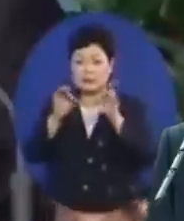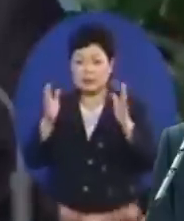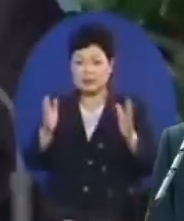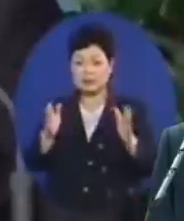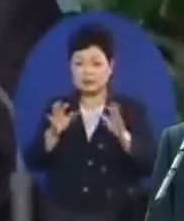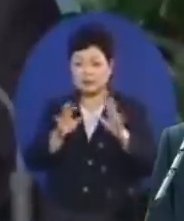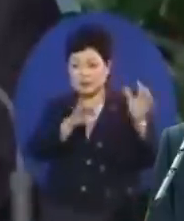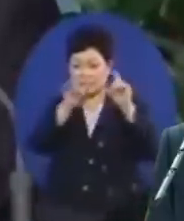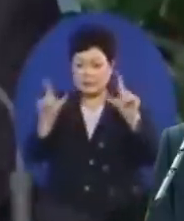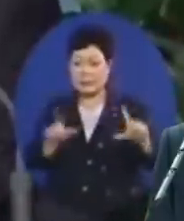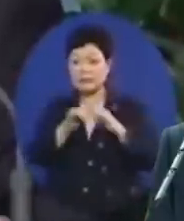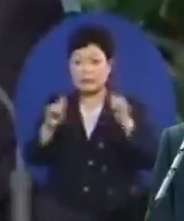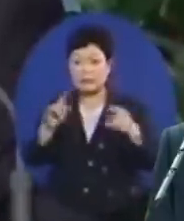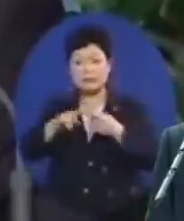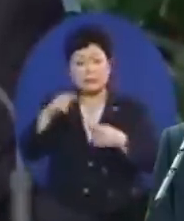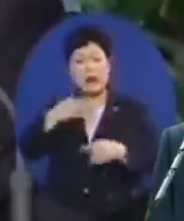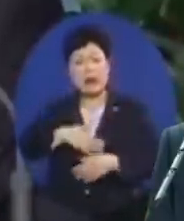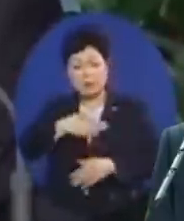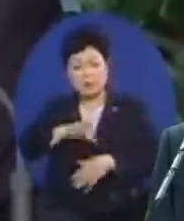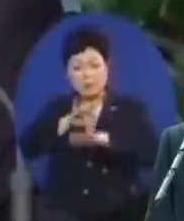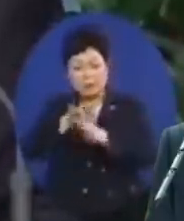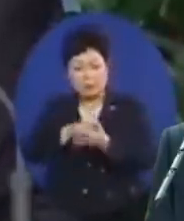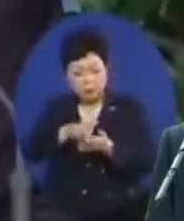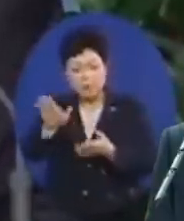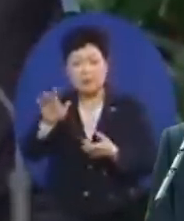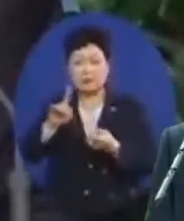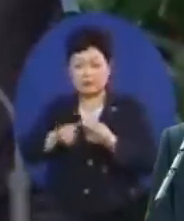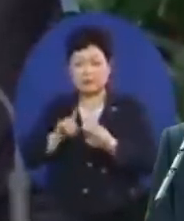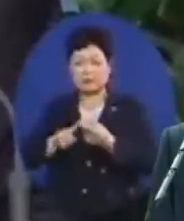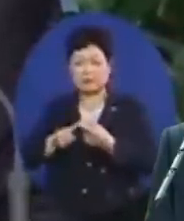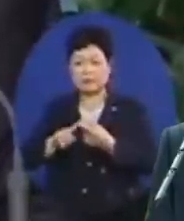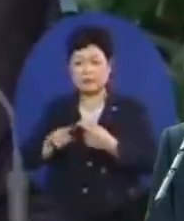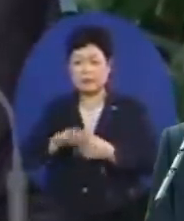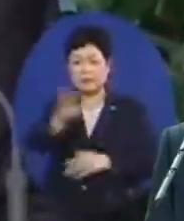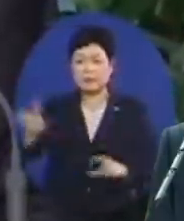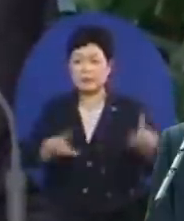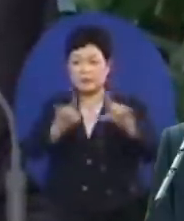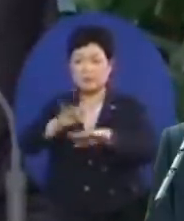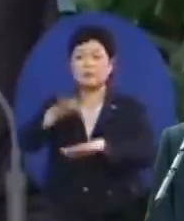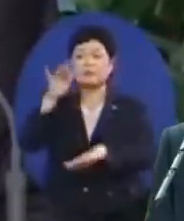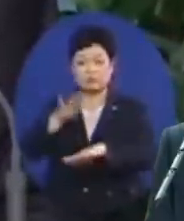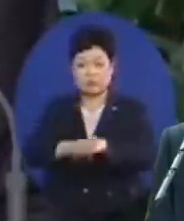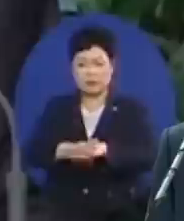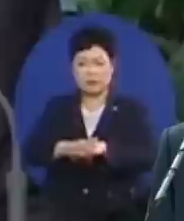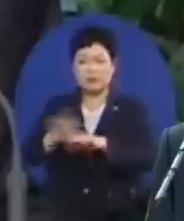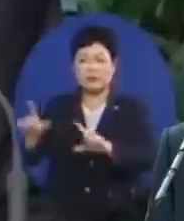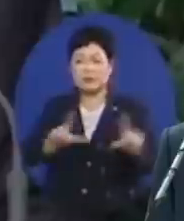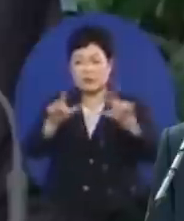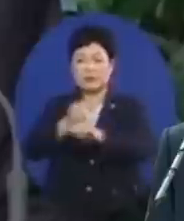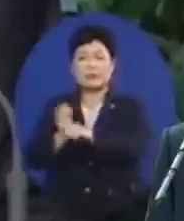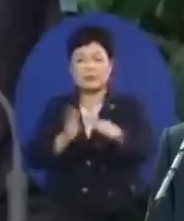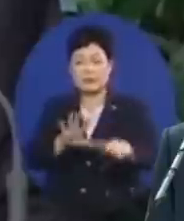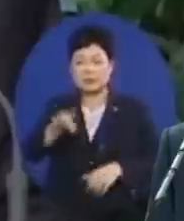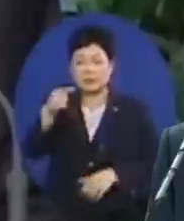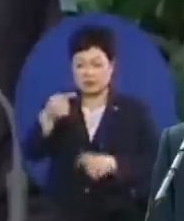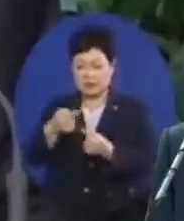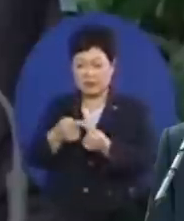꼭 이거 인식하고 마귀를 쫓아내는 것을 우리 생활 습관으로 삼아야 되는 것입니다. 첫째로